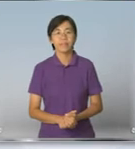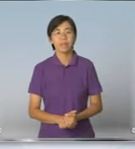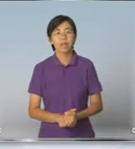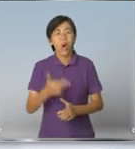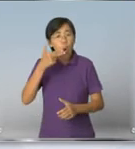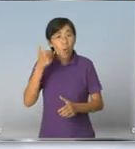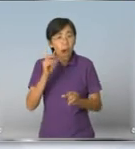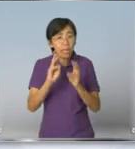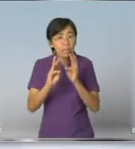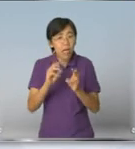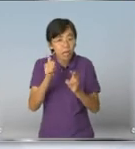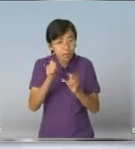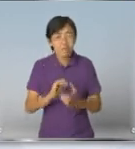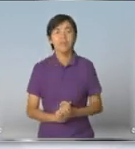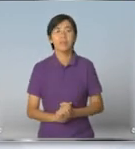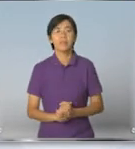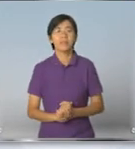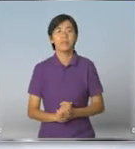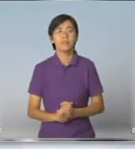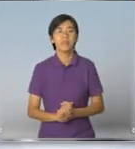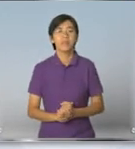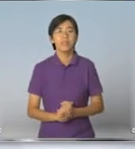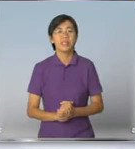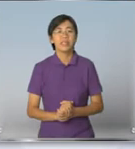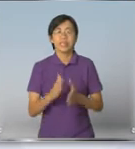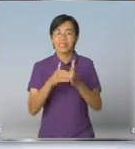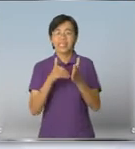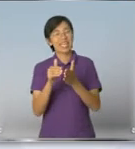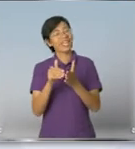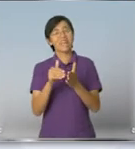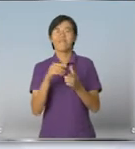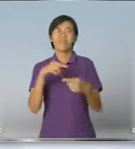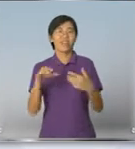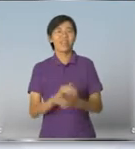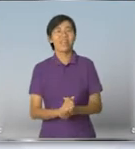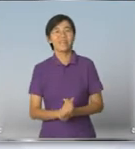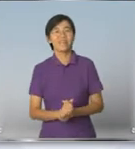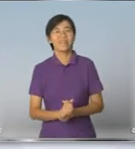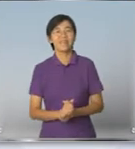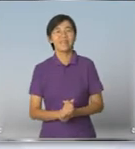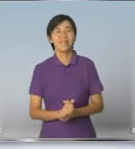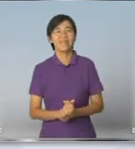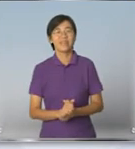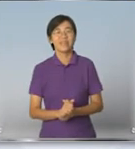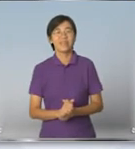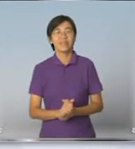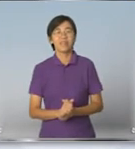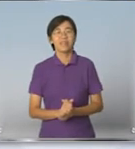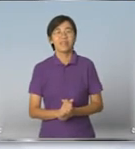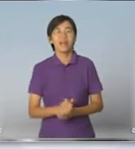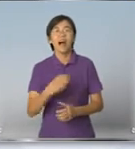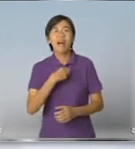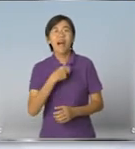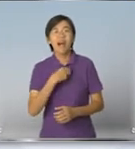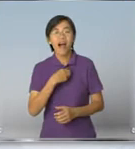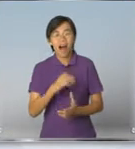จานใช้น้ำตาลทรายได้ไหมฮะ น้ำตาลทราย ครับ สีหนึ่งสีไม่ได้กลิ่นไม่ได้ค่ะเราจะต้